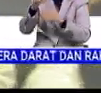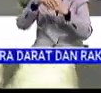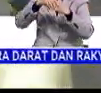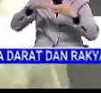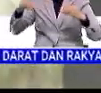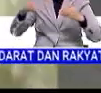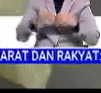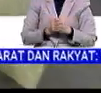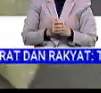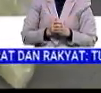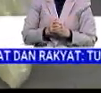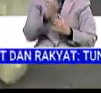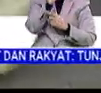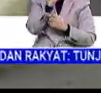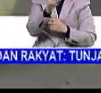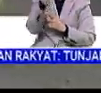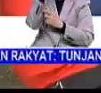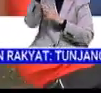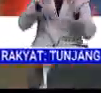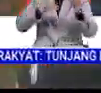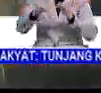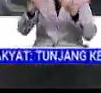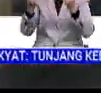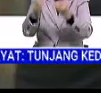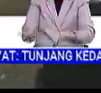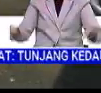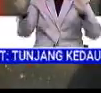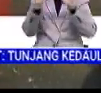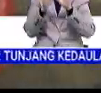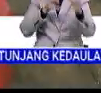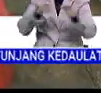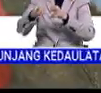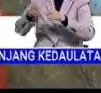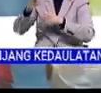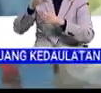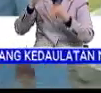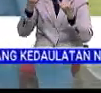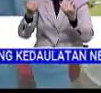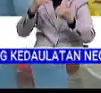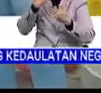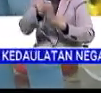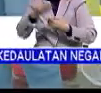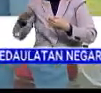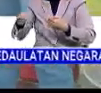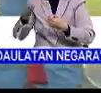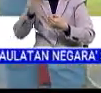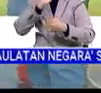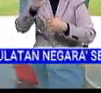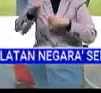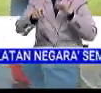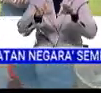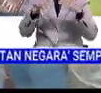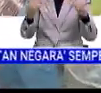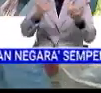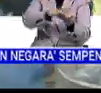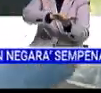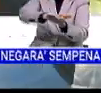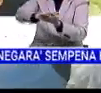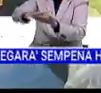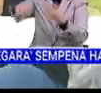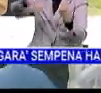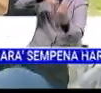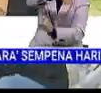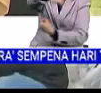RM471. Pemupukan kefahaman mengenai kepentingan pengurusan sisa pepejal dan kebersihan persekitaran